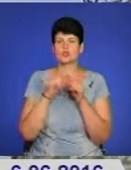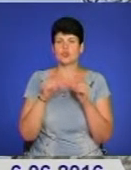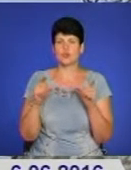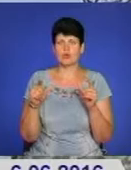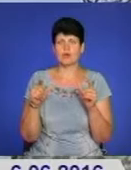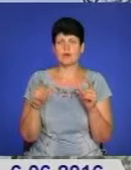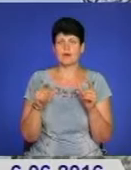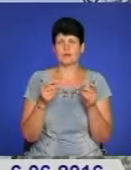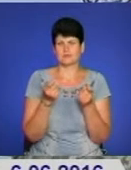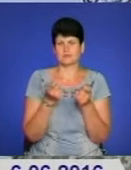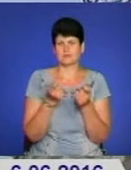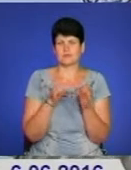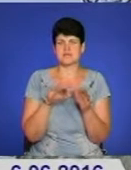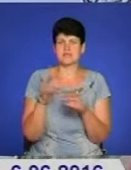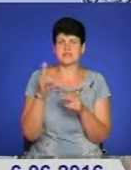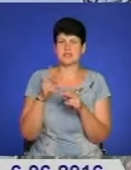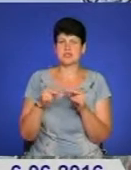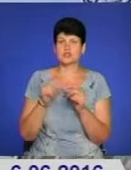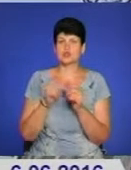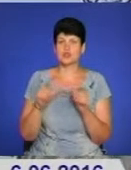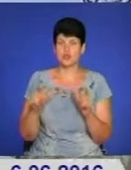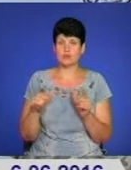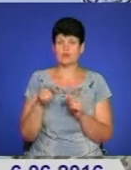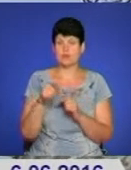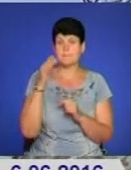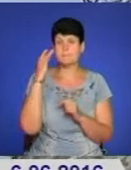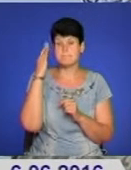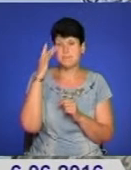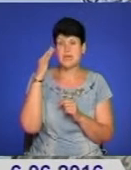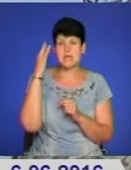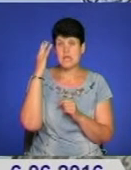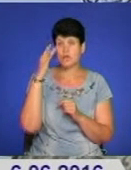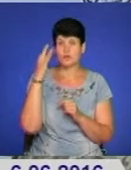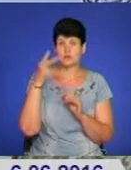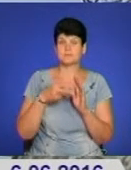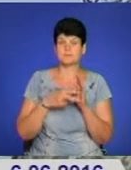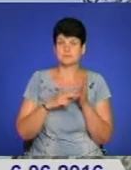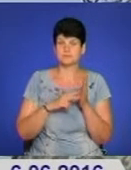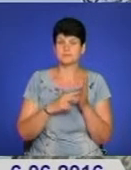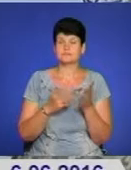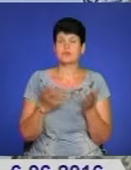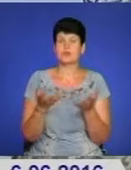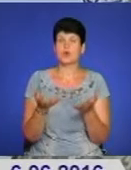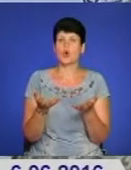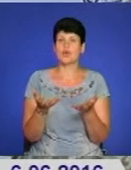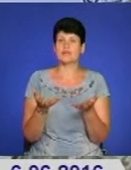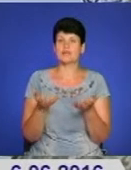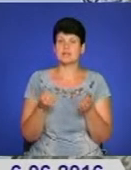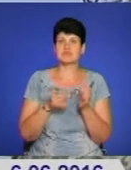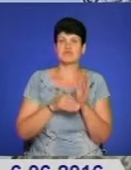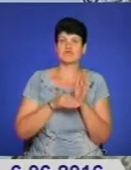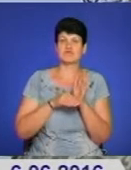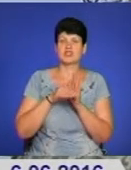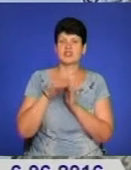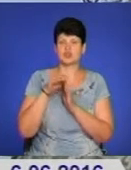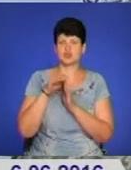пройшло після закінчення школи, і вони все ж таки мріють отримати вищу